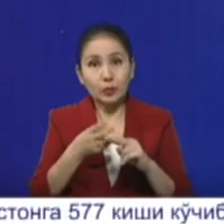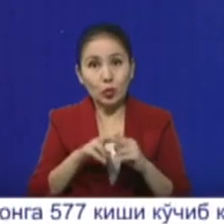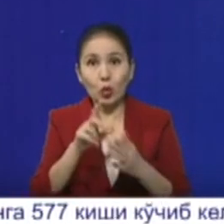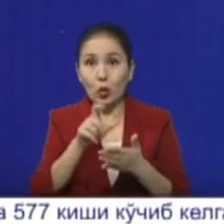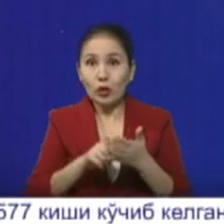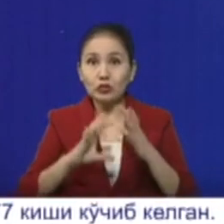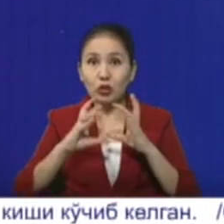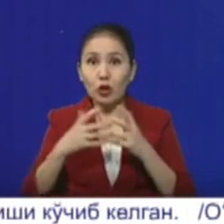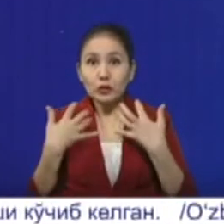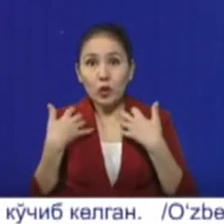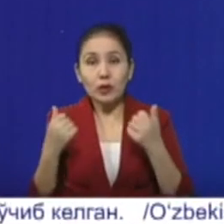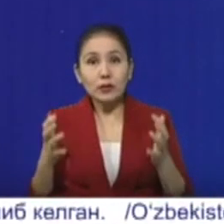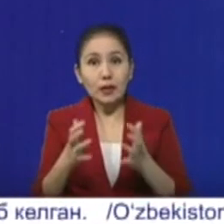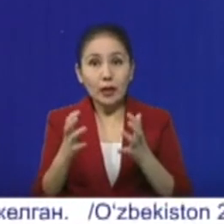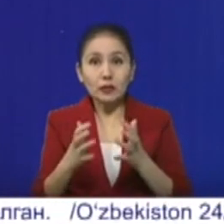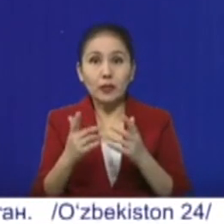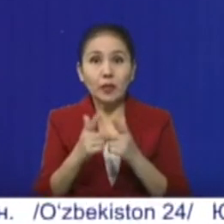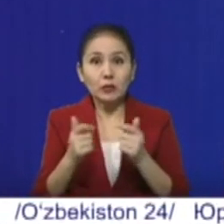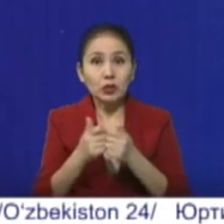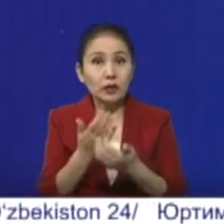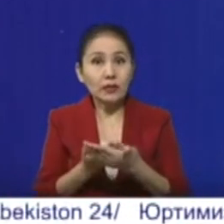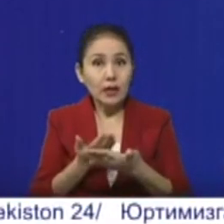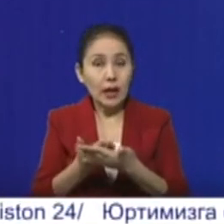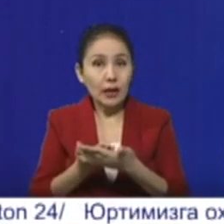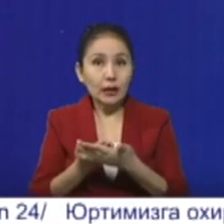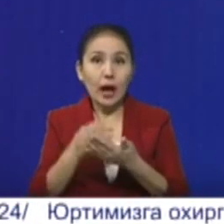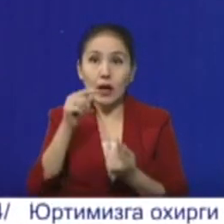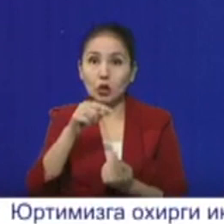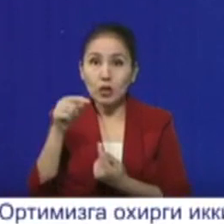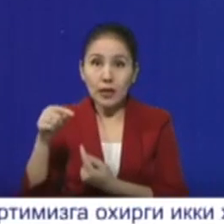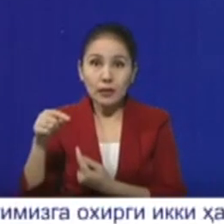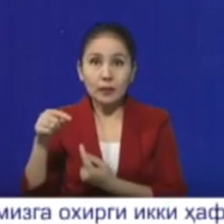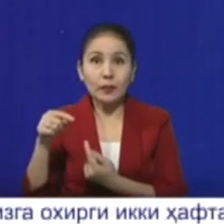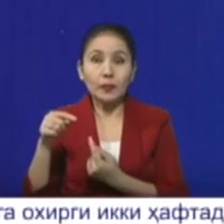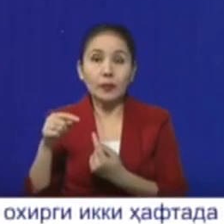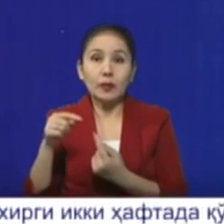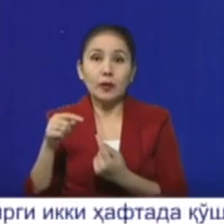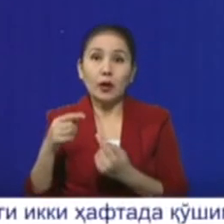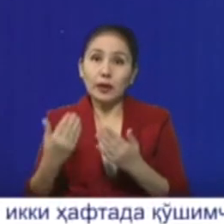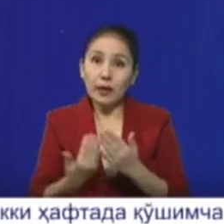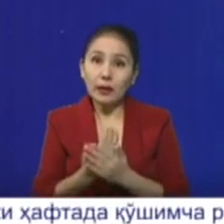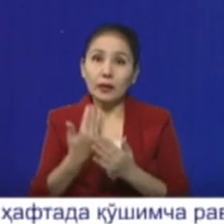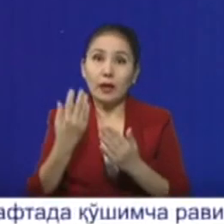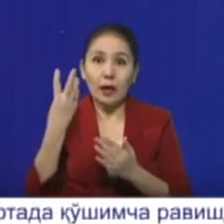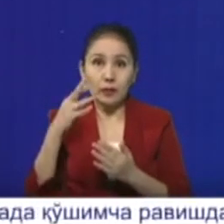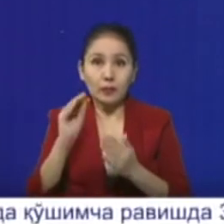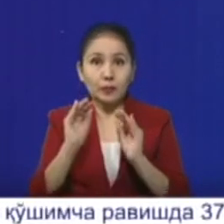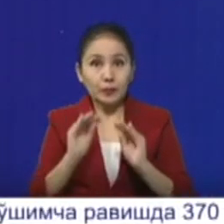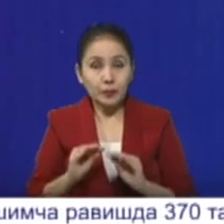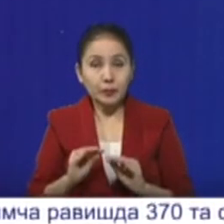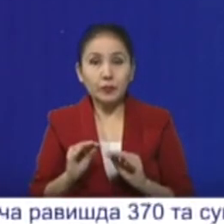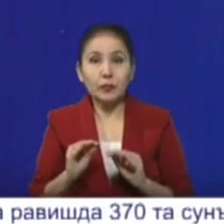qo'llanmalar Jahon sog'liqni saqlash tashkilotining tavsiyalariga asosan muntazam yangilanib borilmoqda va